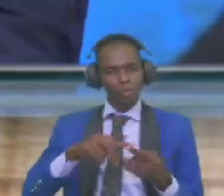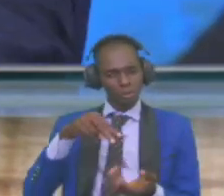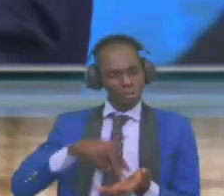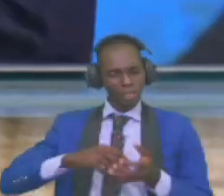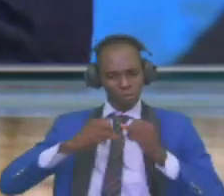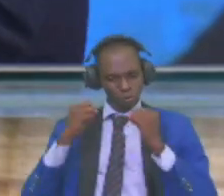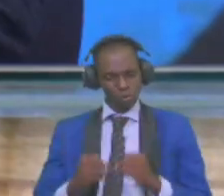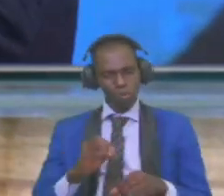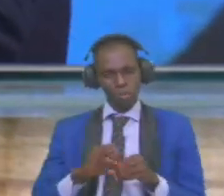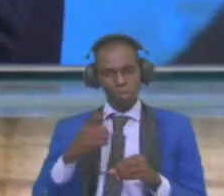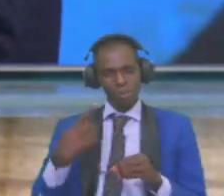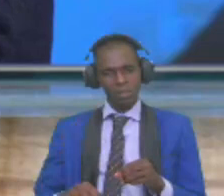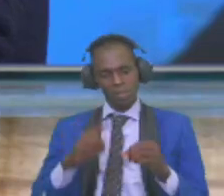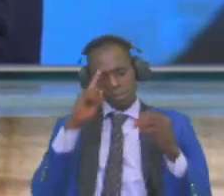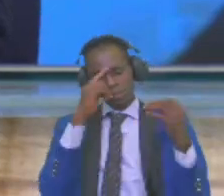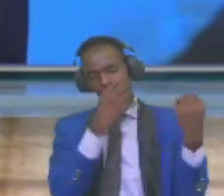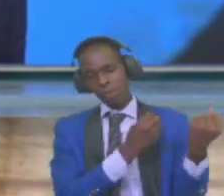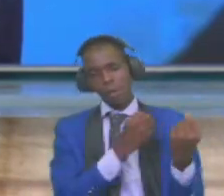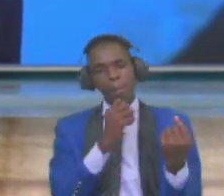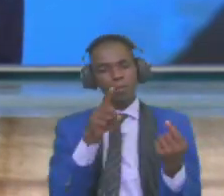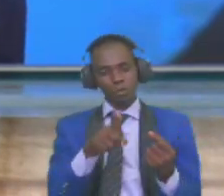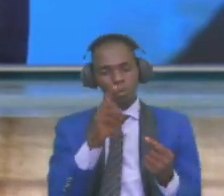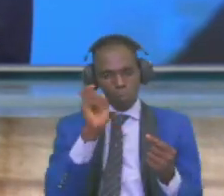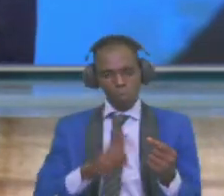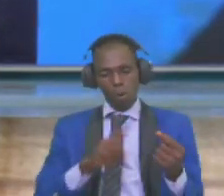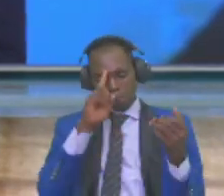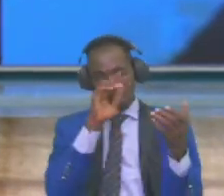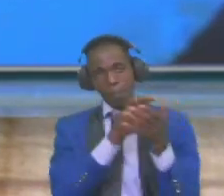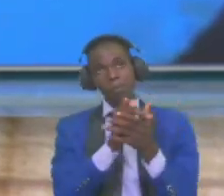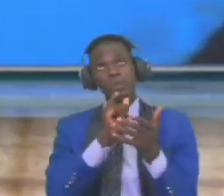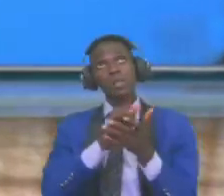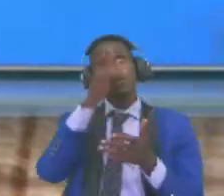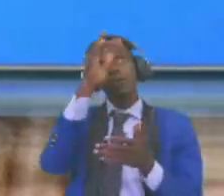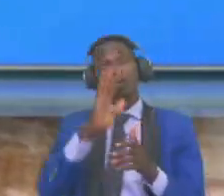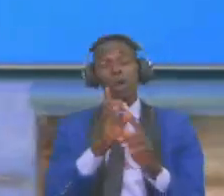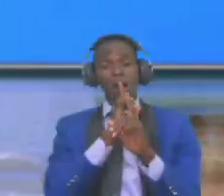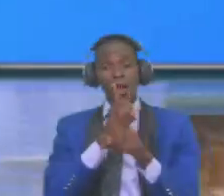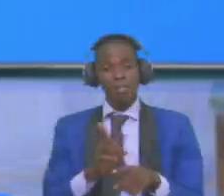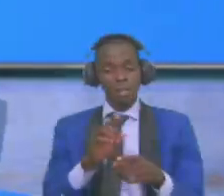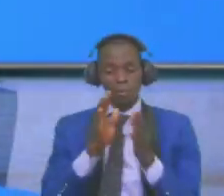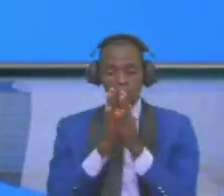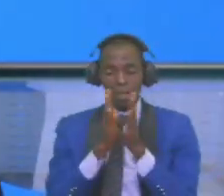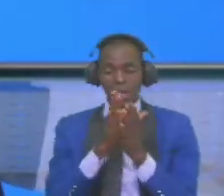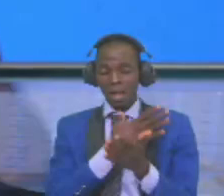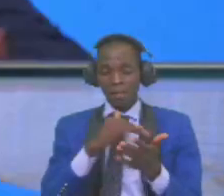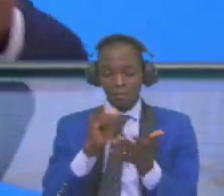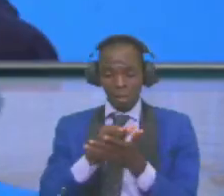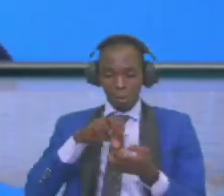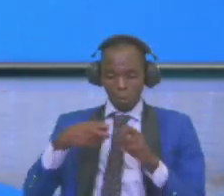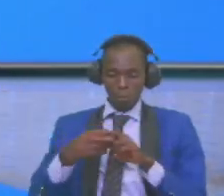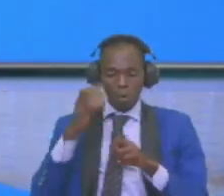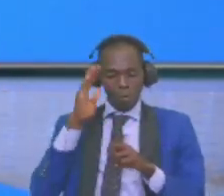demain fermes dans la foi tu crois peut je est aussi la pierre que cette affection